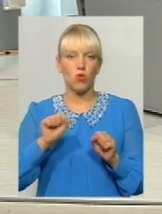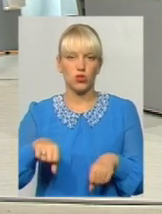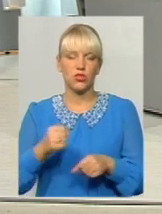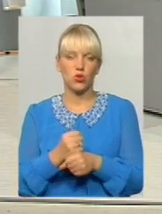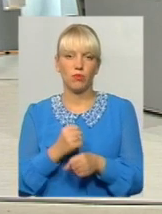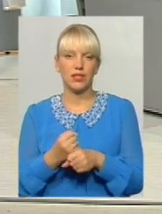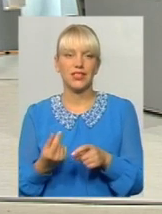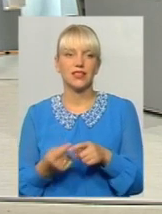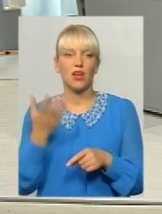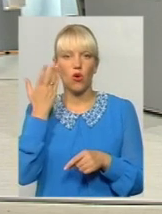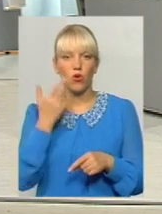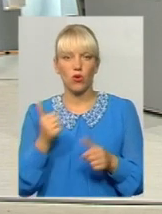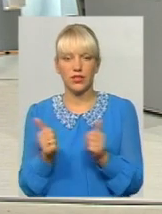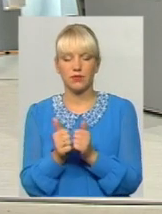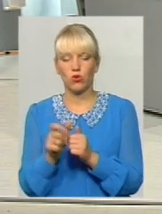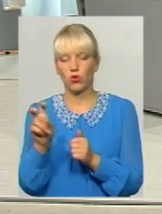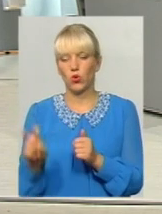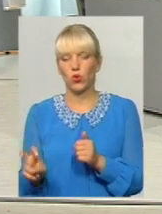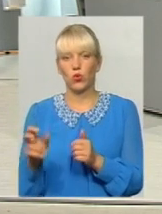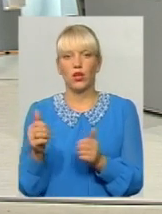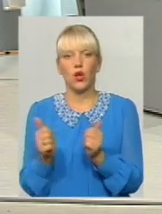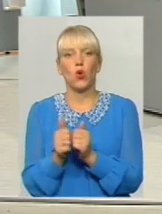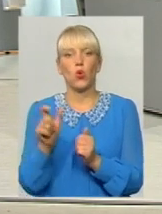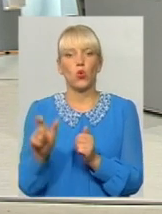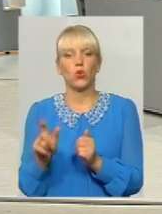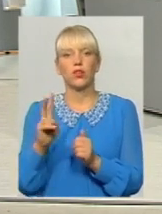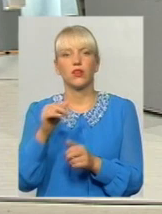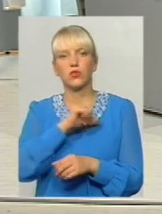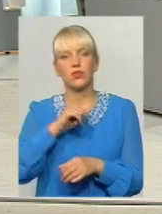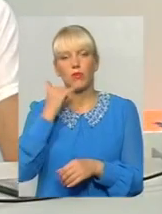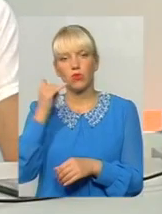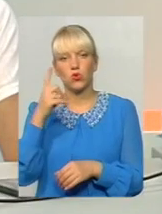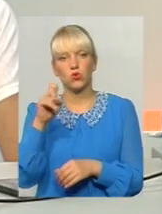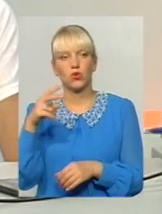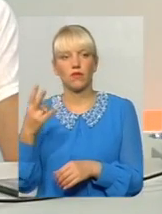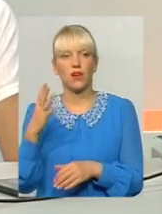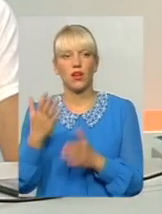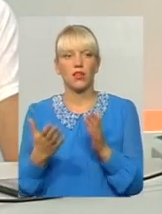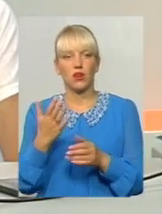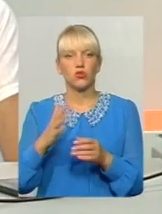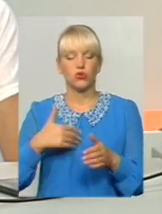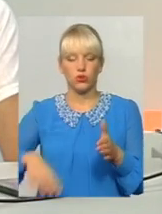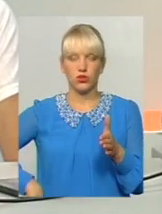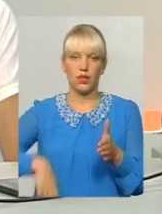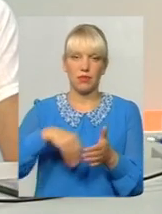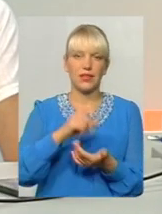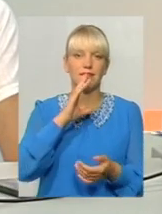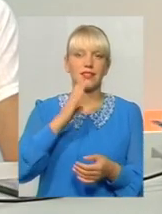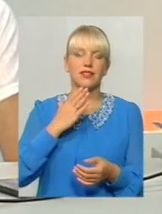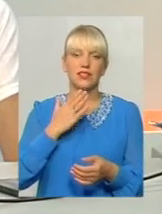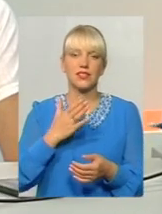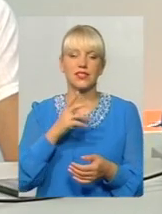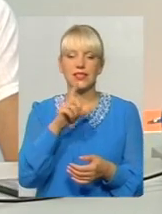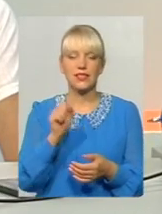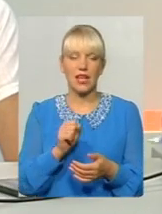коли збоку сидить людина, яка сама зателефонує на службу 102 після того, як вже дала гроші за свою поїздку. Тобто вона розраховується,